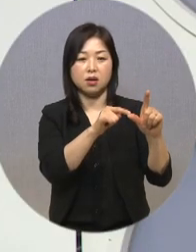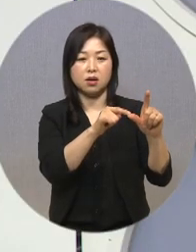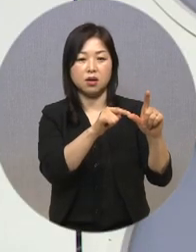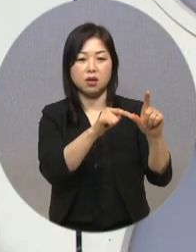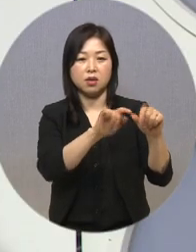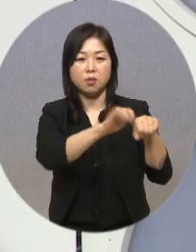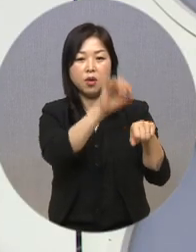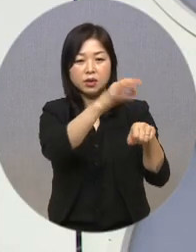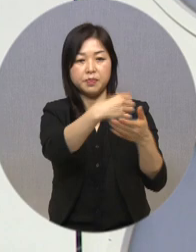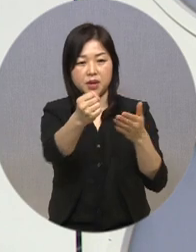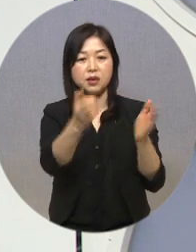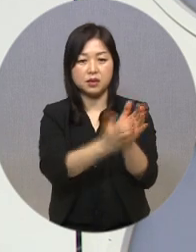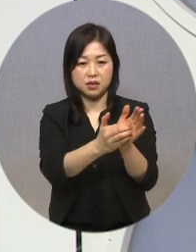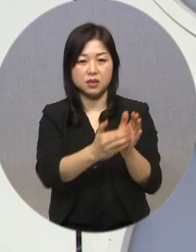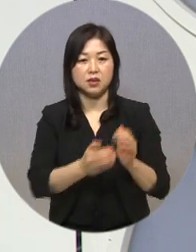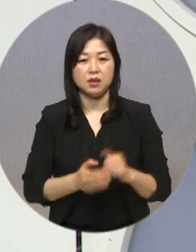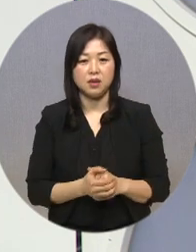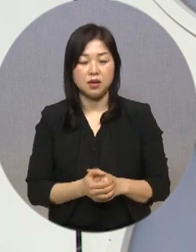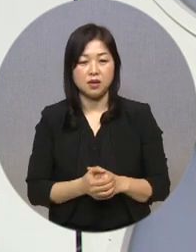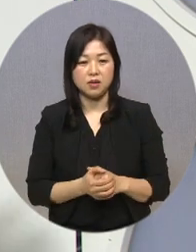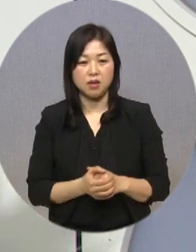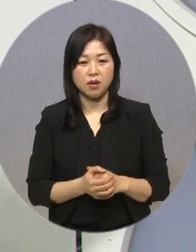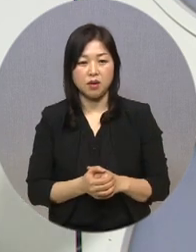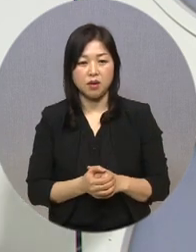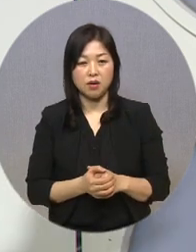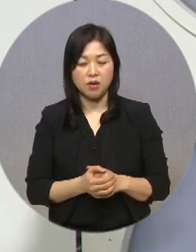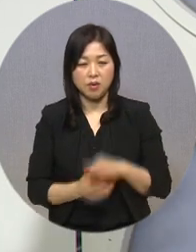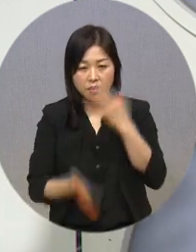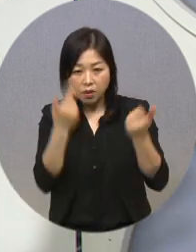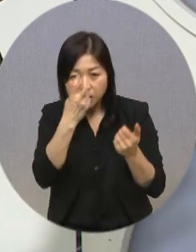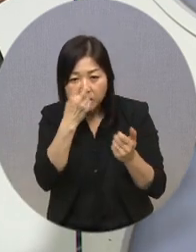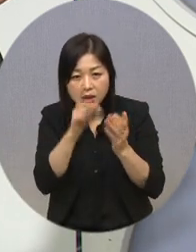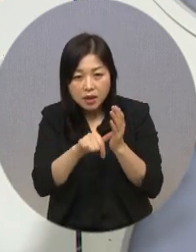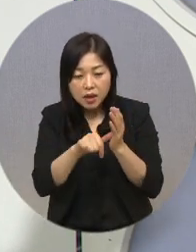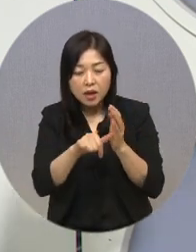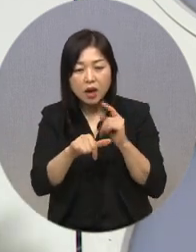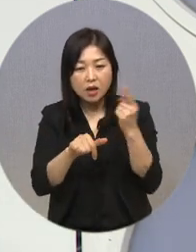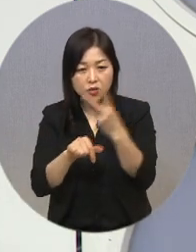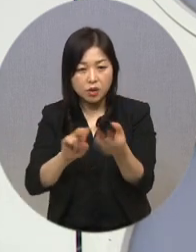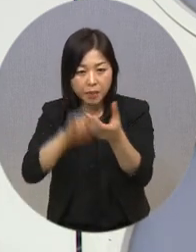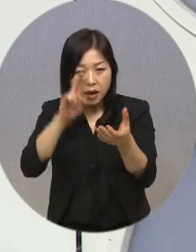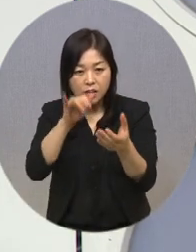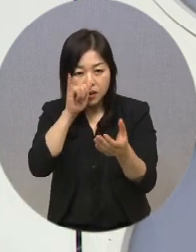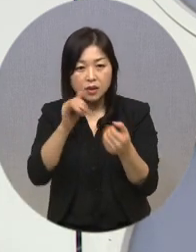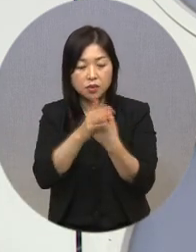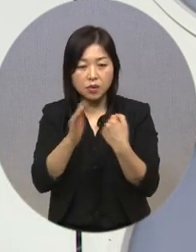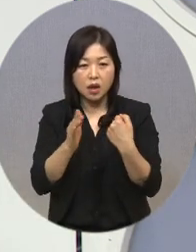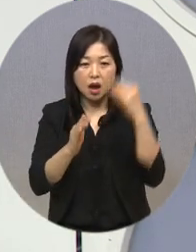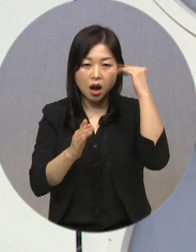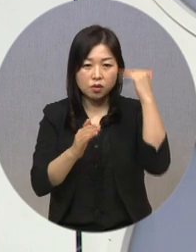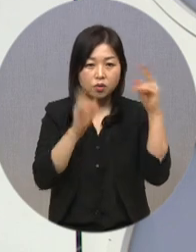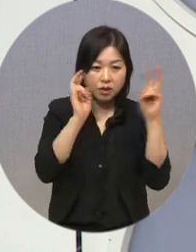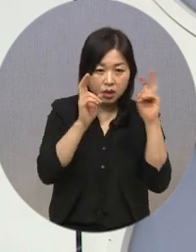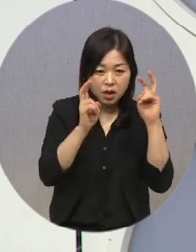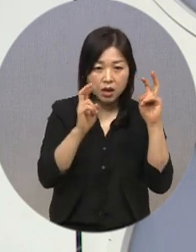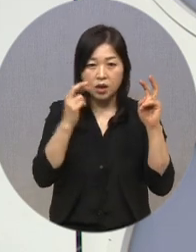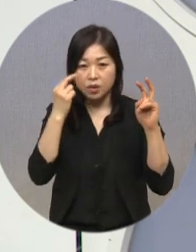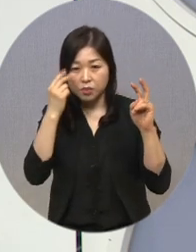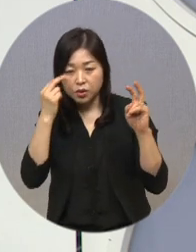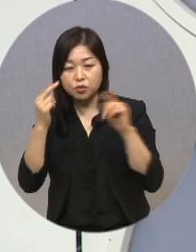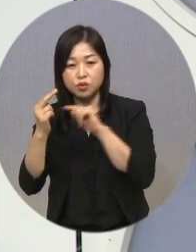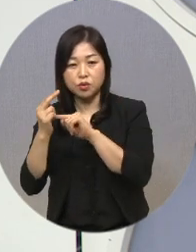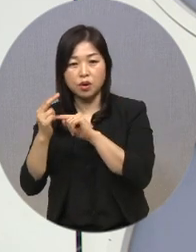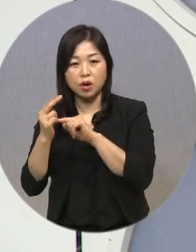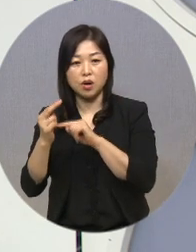다음에 쏟아져 나오는데 두어 개가 더 나오니까 한국 기업들이 그냥 미국 국회의원인 아무리